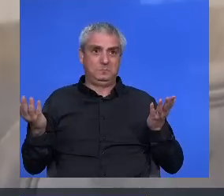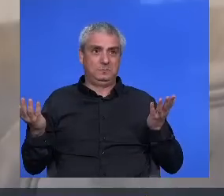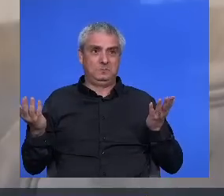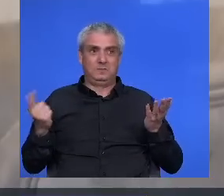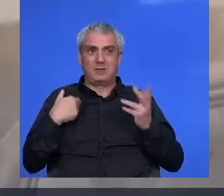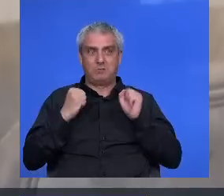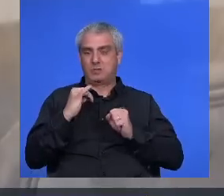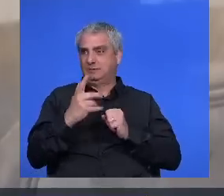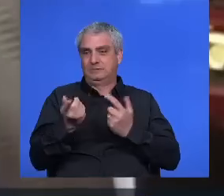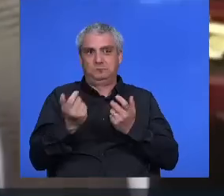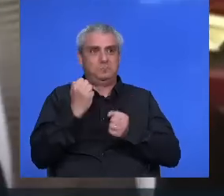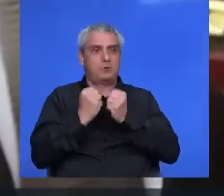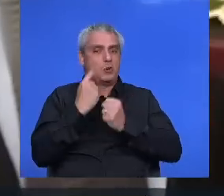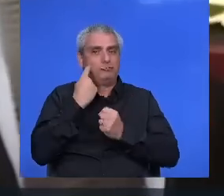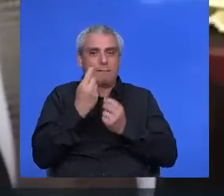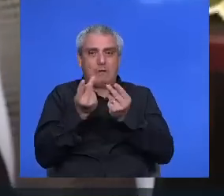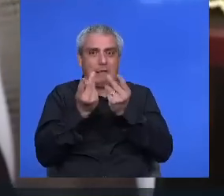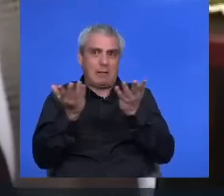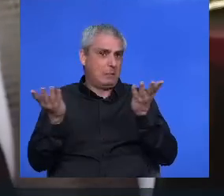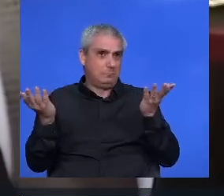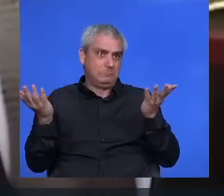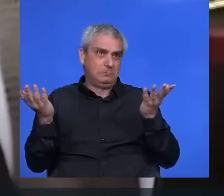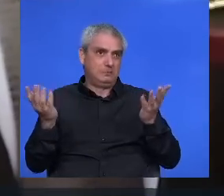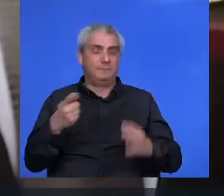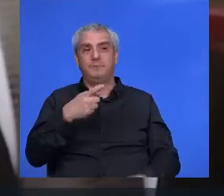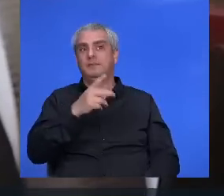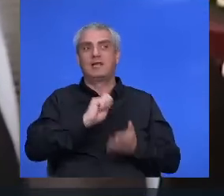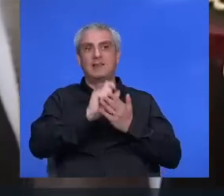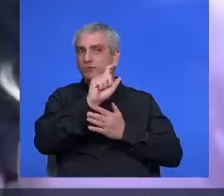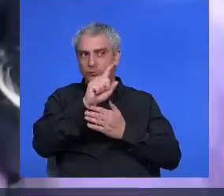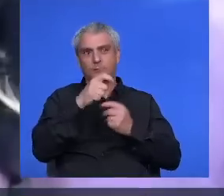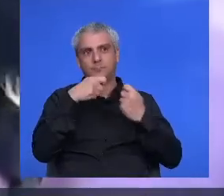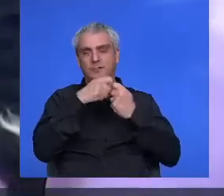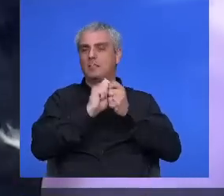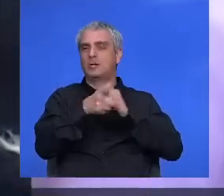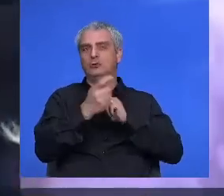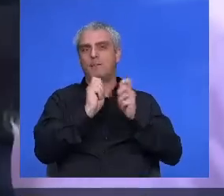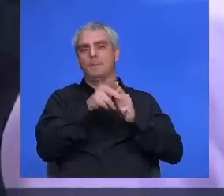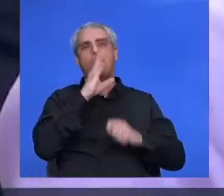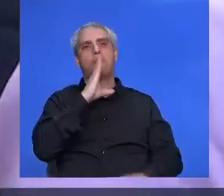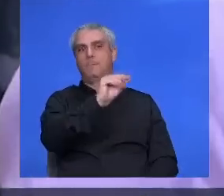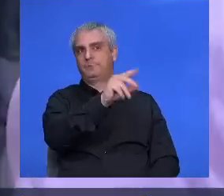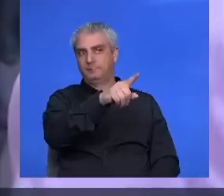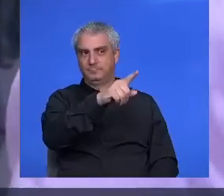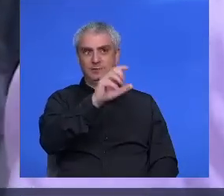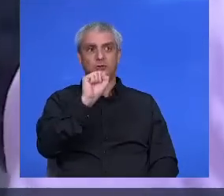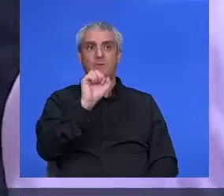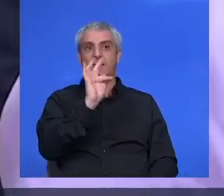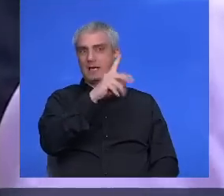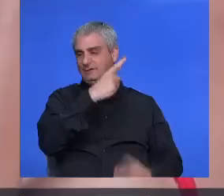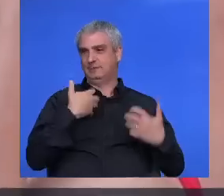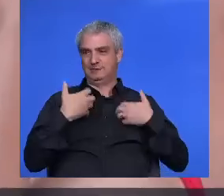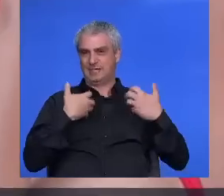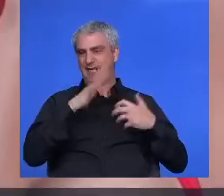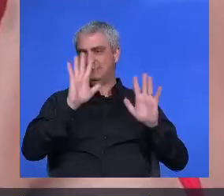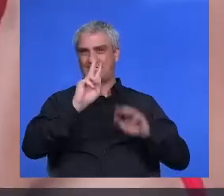it's barely a misdemeanor. כתב האישום, נזכיר, עוסק בתשלום דמי השתיקה של טראמפ לסטורמי דניאלס, כוכבת פורנו עם מה היה בקשר